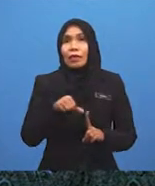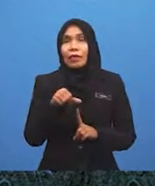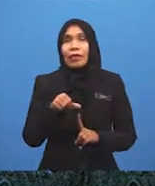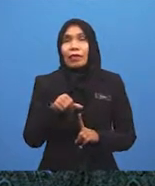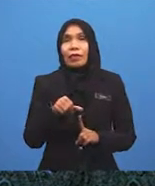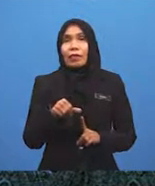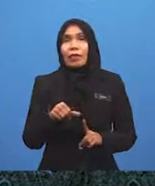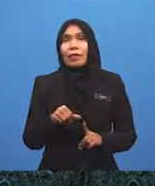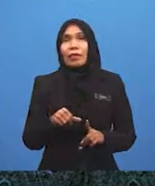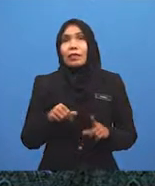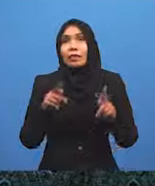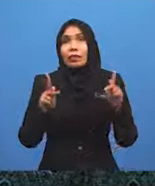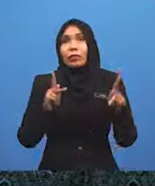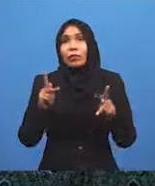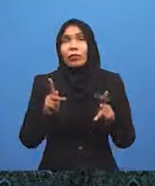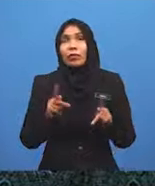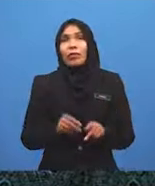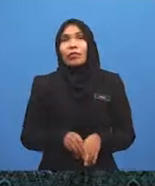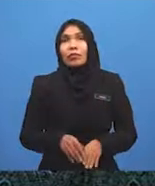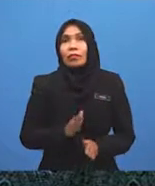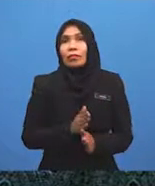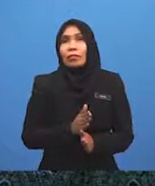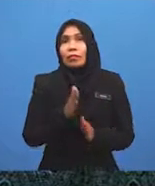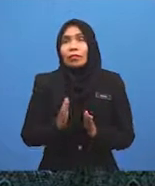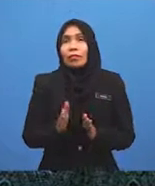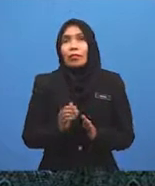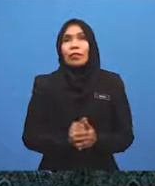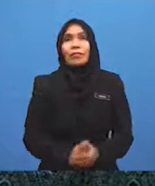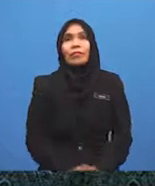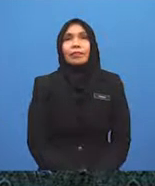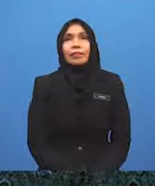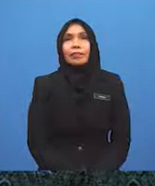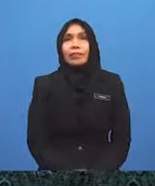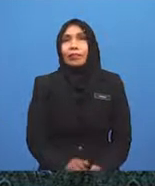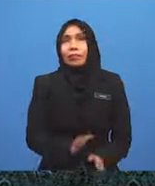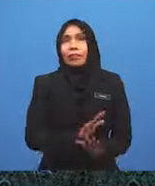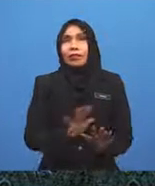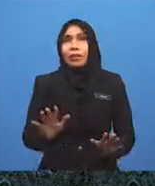Janganlah makan secara berlebihan dan jangan bersikap golojo.